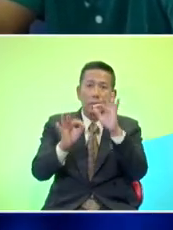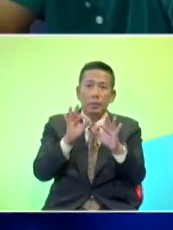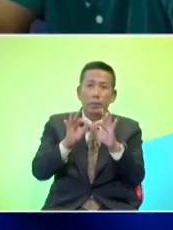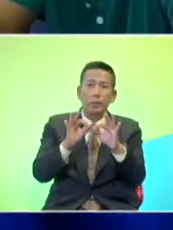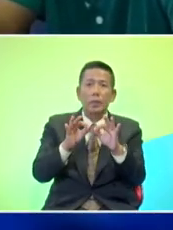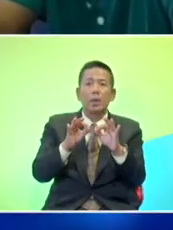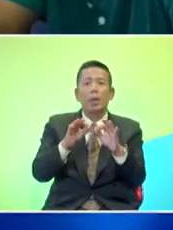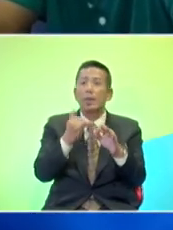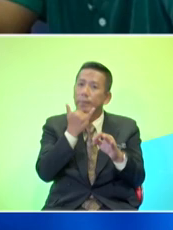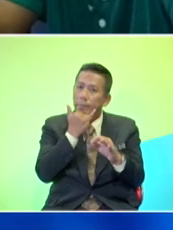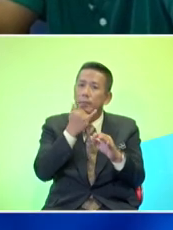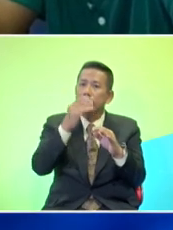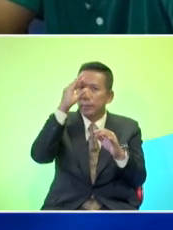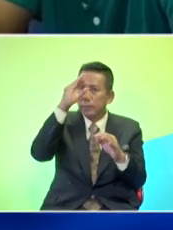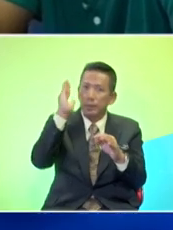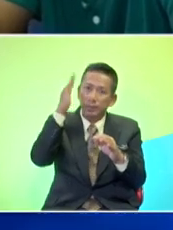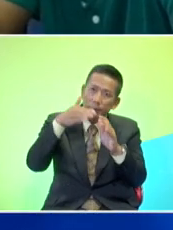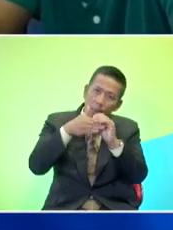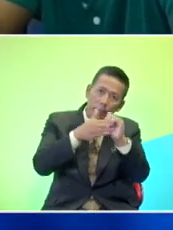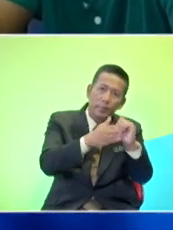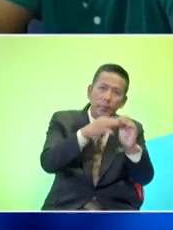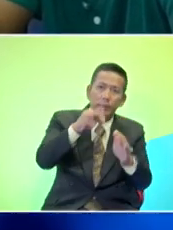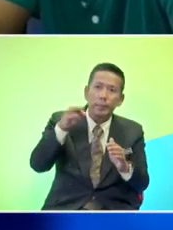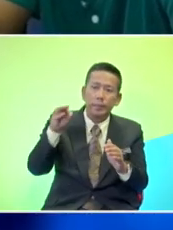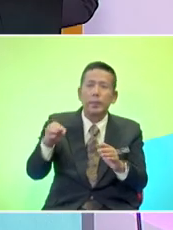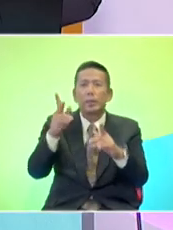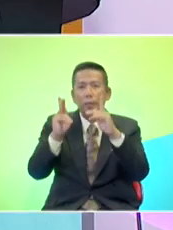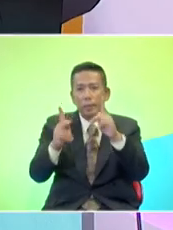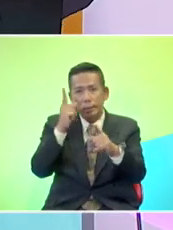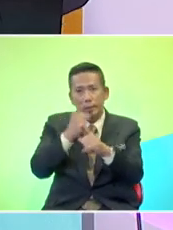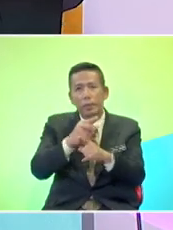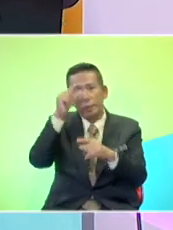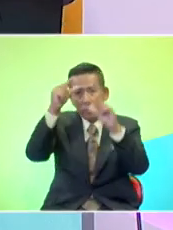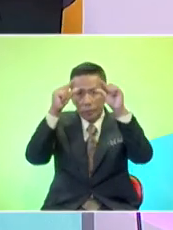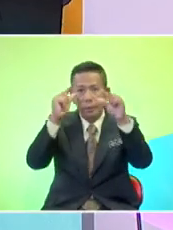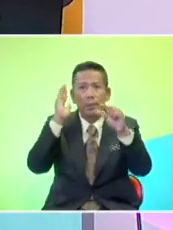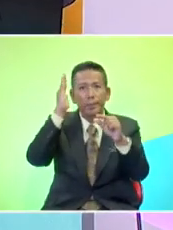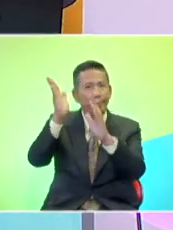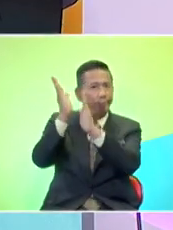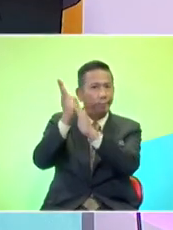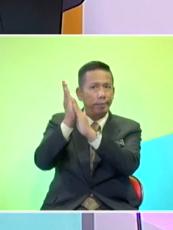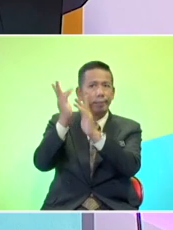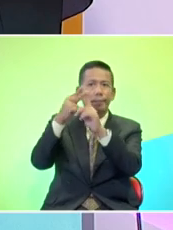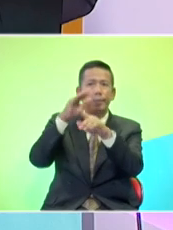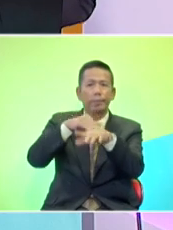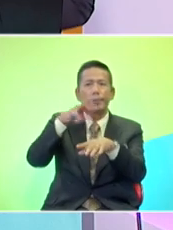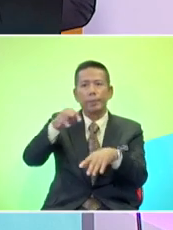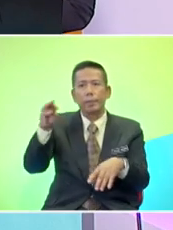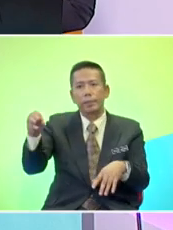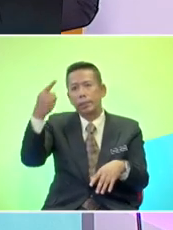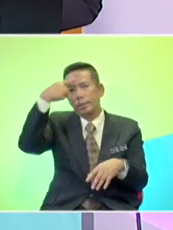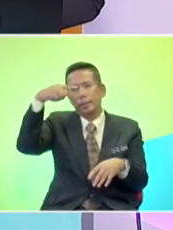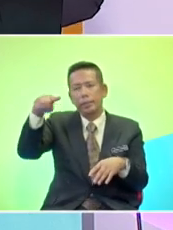guru akan membimbing murid Oke guru-guru akan Memberi pujian kepada murid Oke untuk